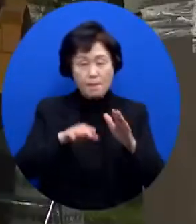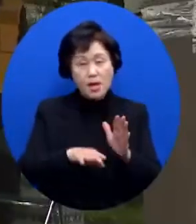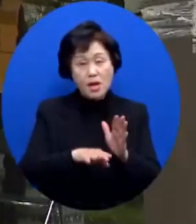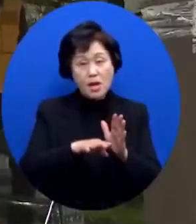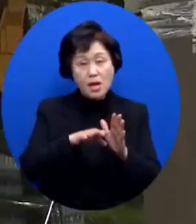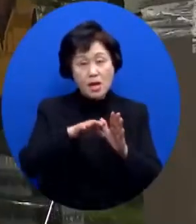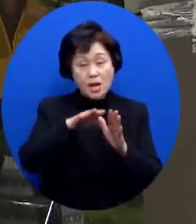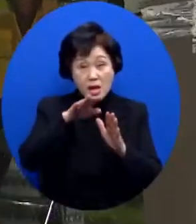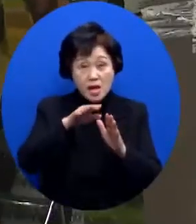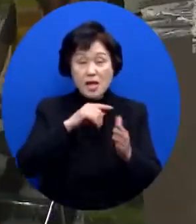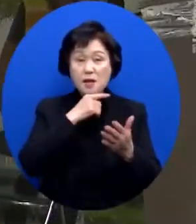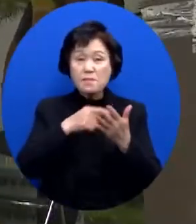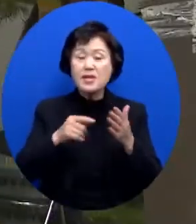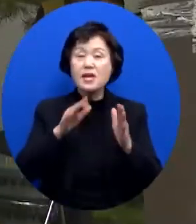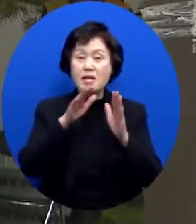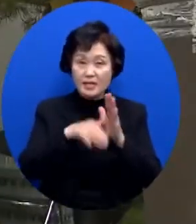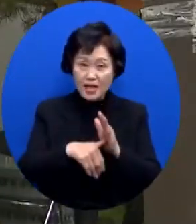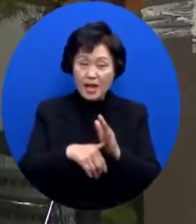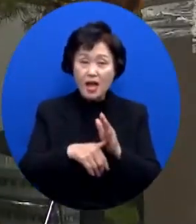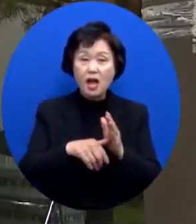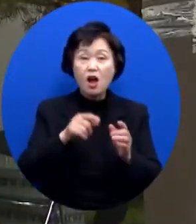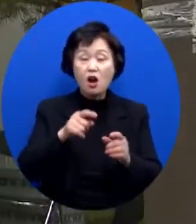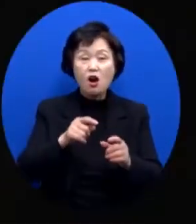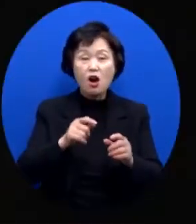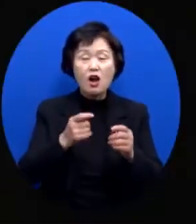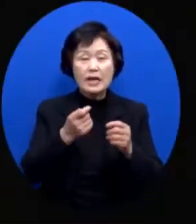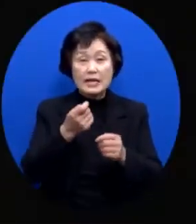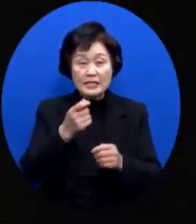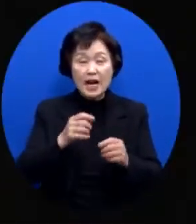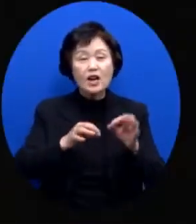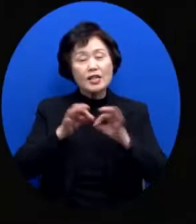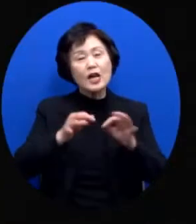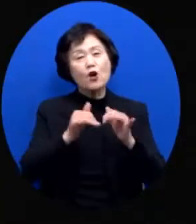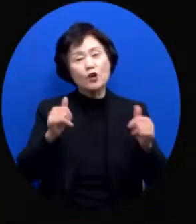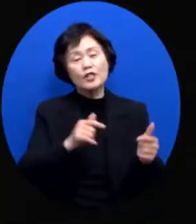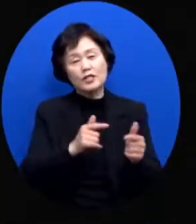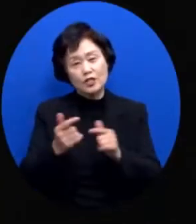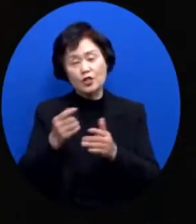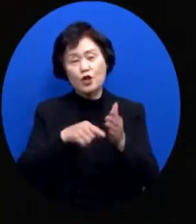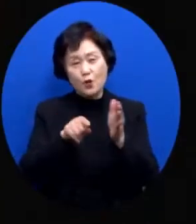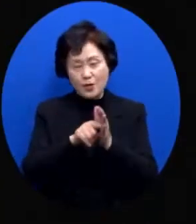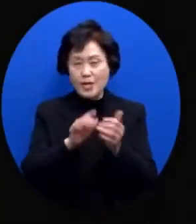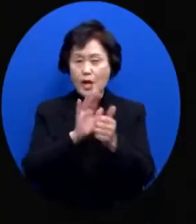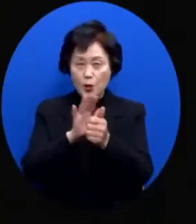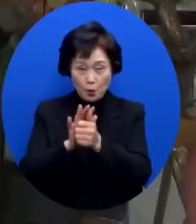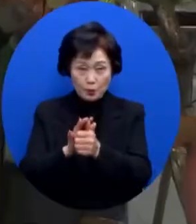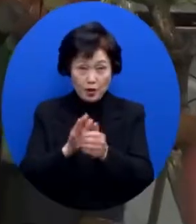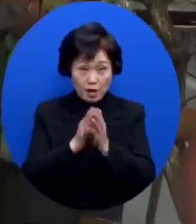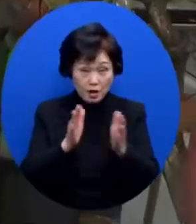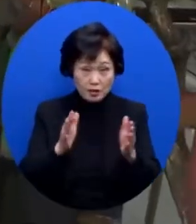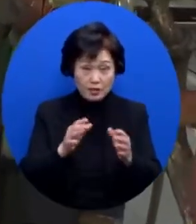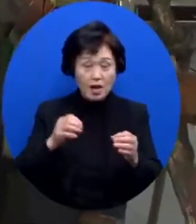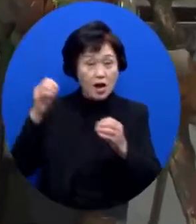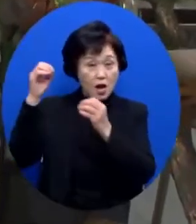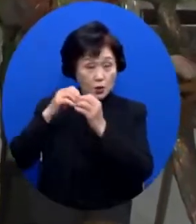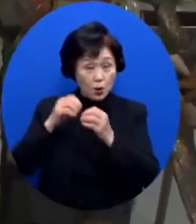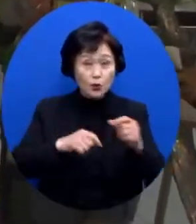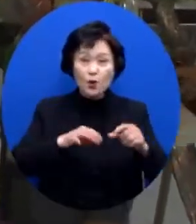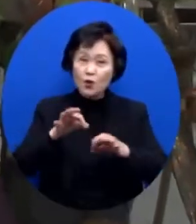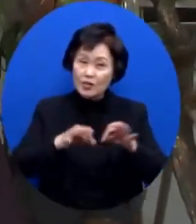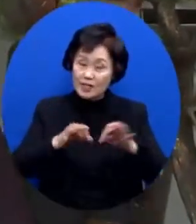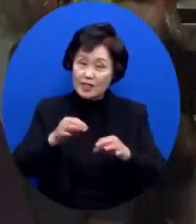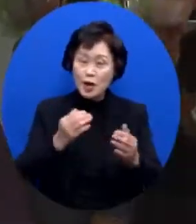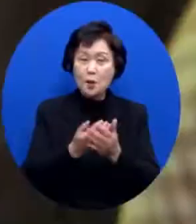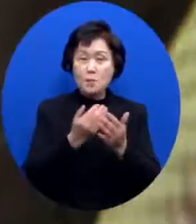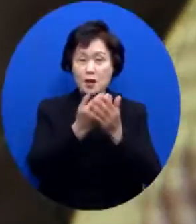익산시 기독교연합회에서는 침수 피해 지역 소상공인들을 위한 지원에 나섰습니다. 전통시장 활성화는 물론